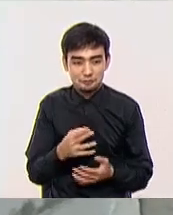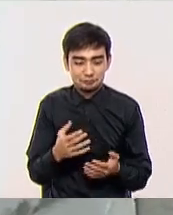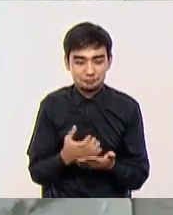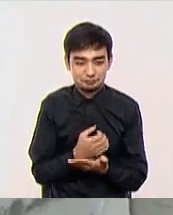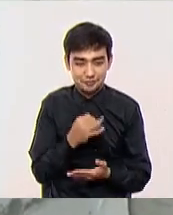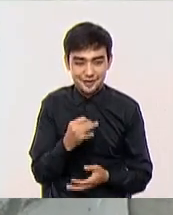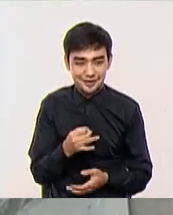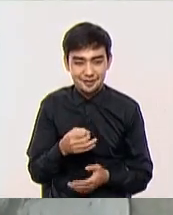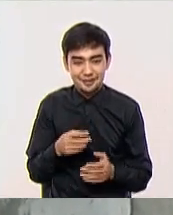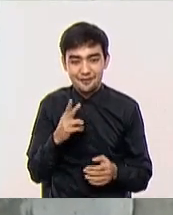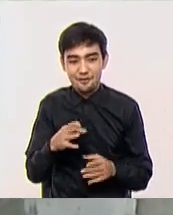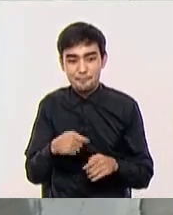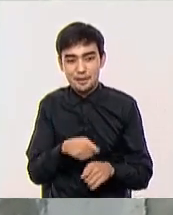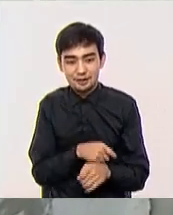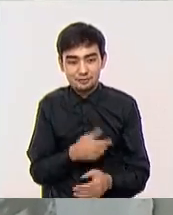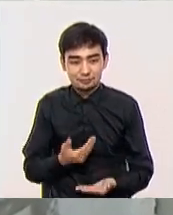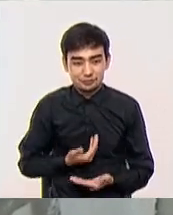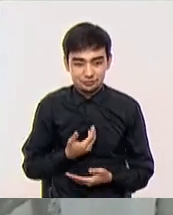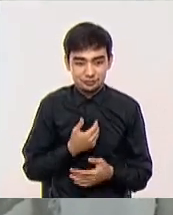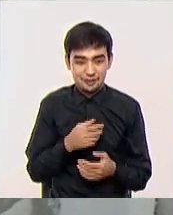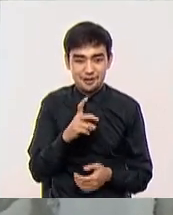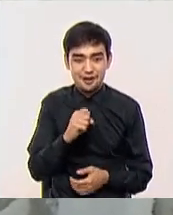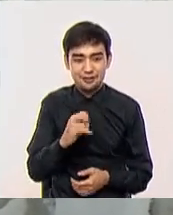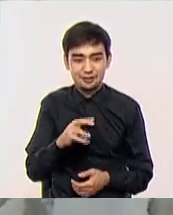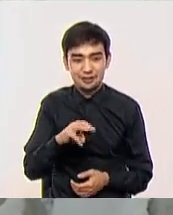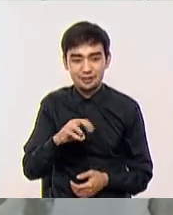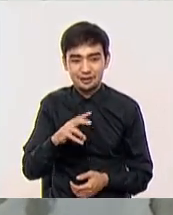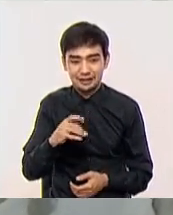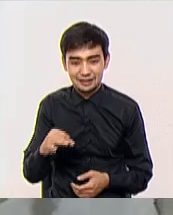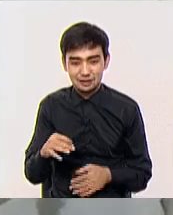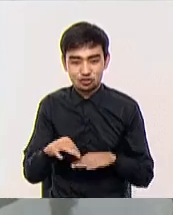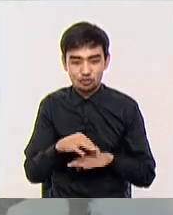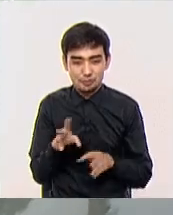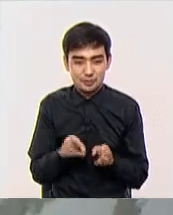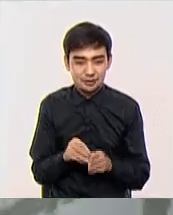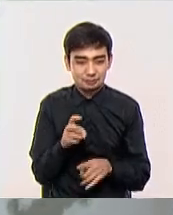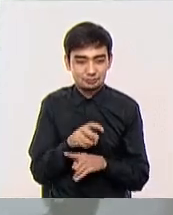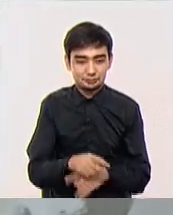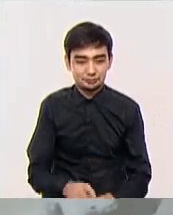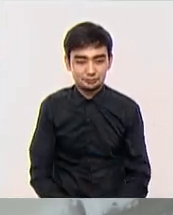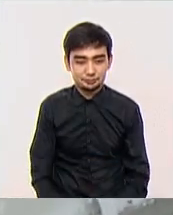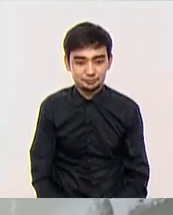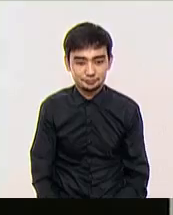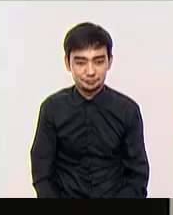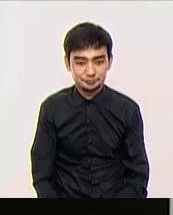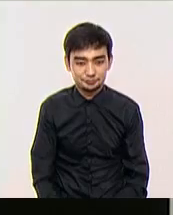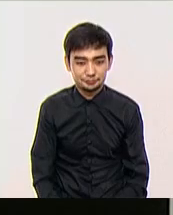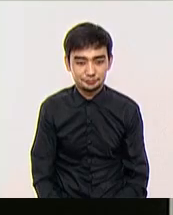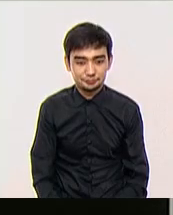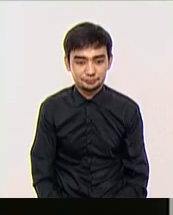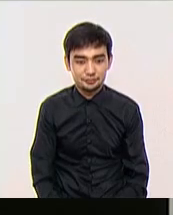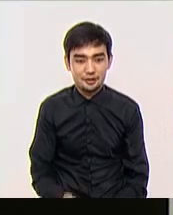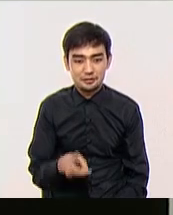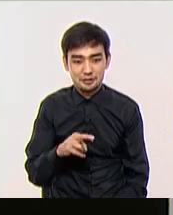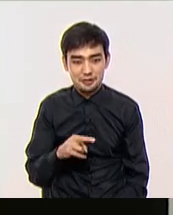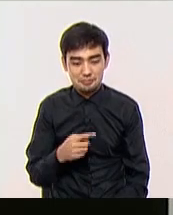жилплощадь. Обживать квадратные метры в жилом комплексе «Хантенгри» приехал с супругой Анной. Ну, для меня было